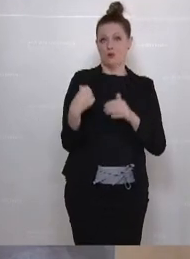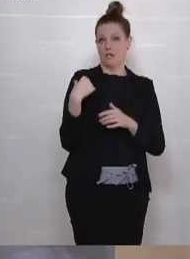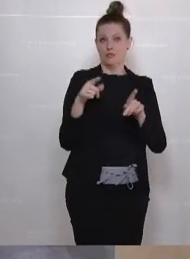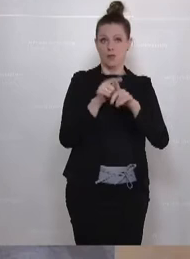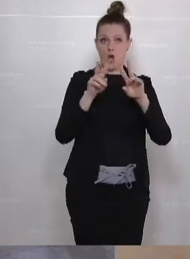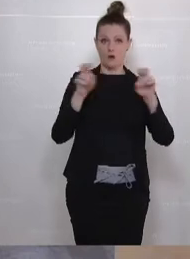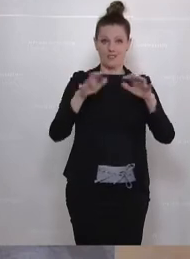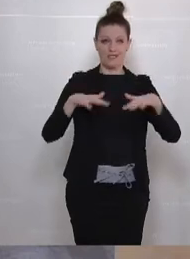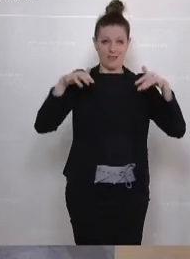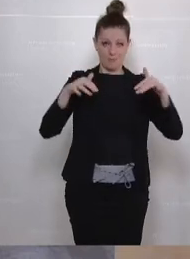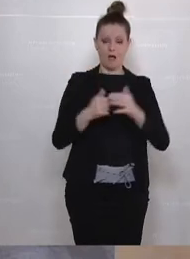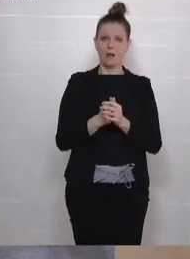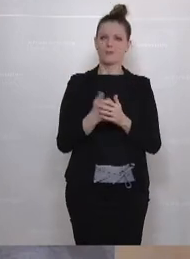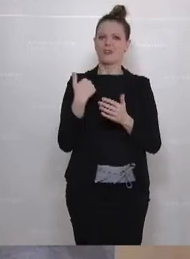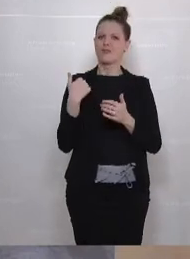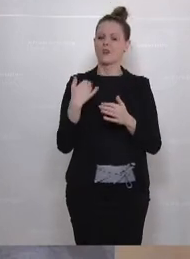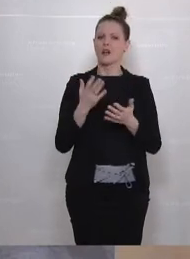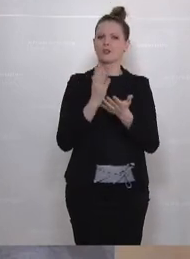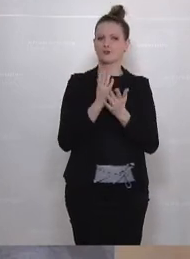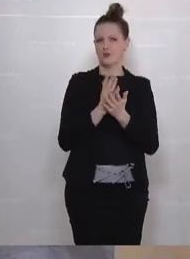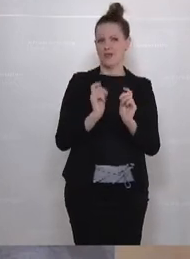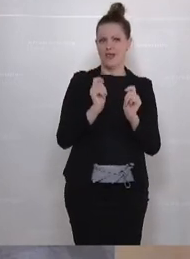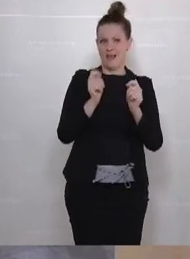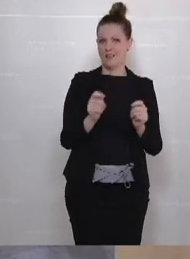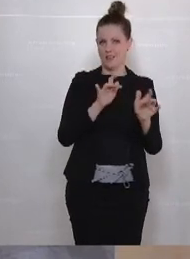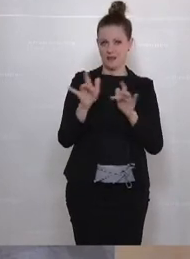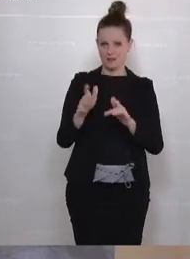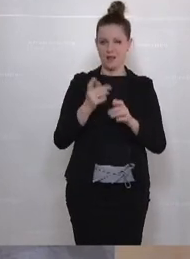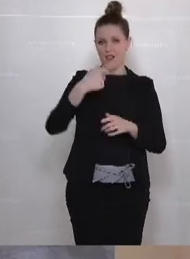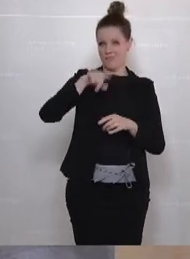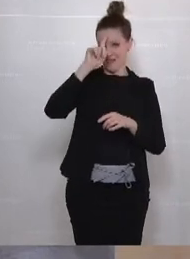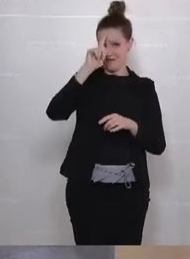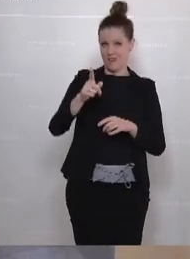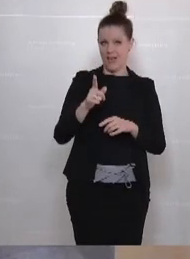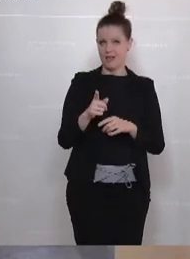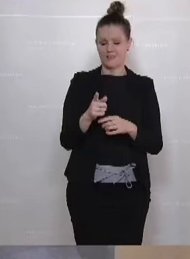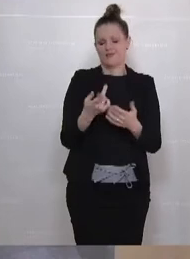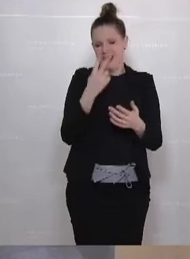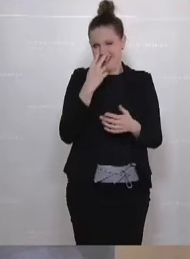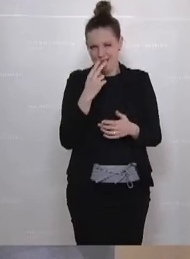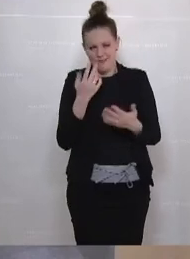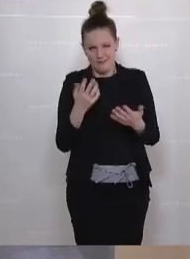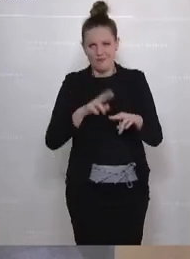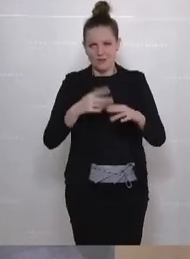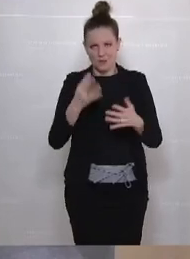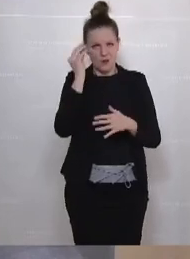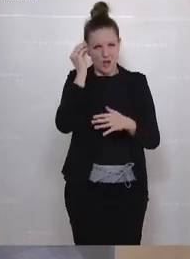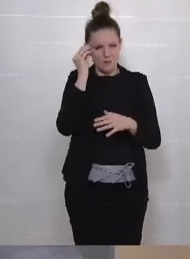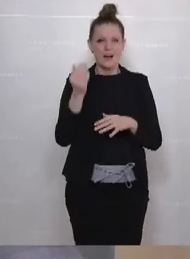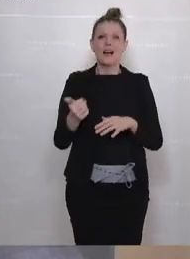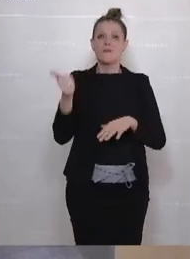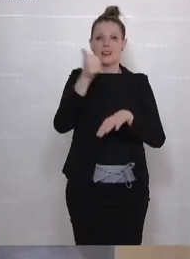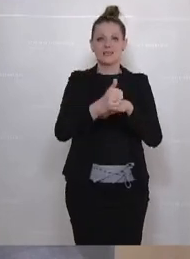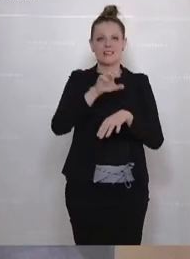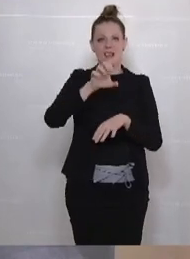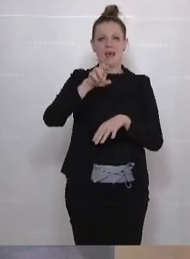im Plenum. Da gab es einen entsprechenden Antrag dazu. Wir wissen, es wäre naiv zu glauben, dass der Präsident Erdogan jetzt